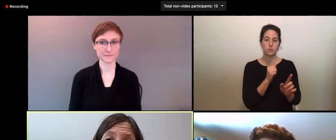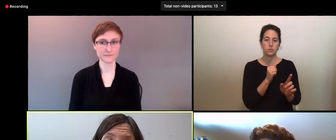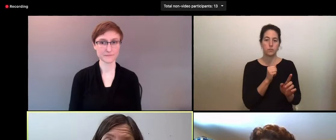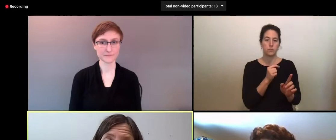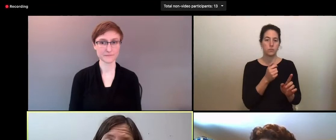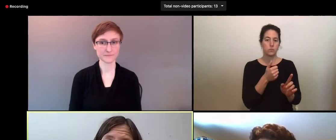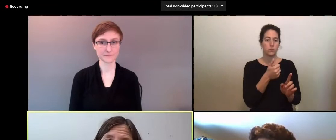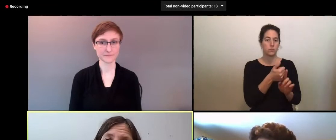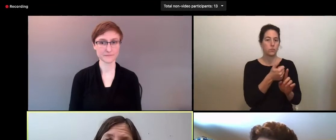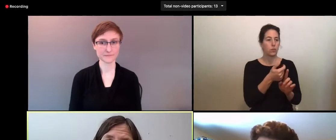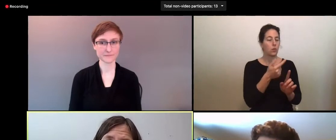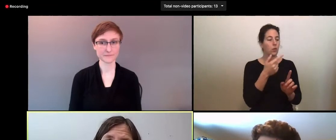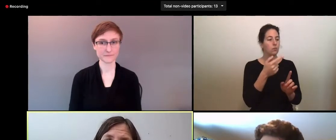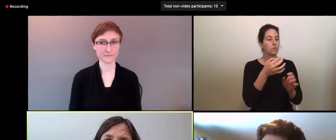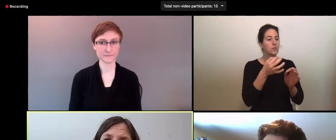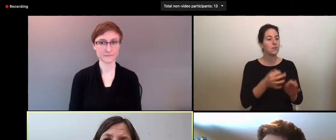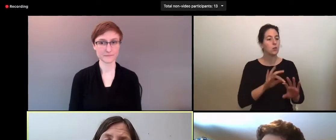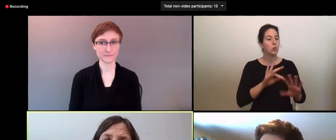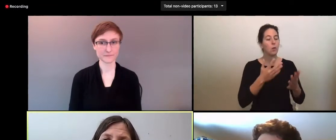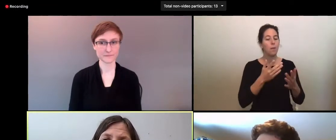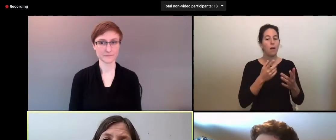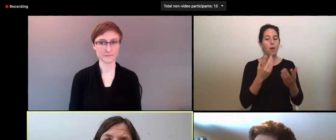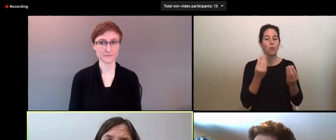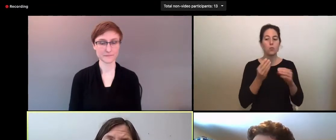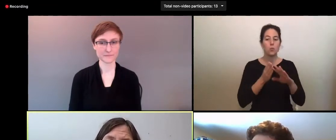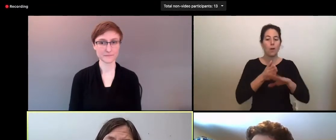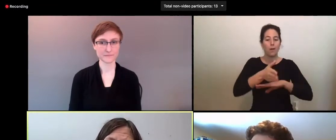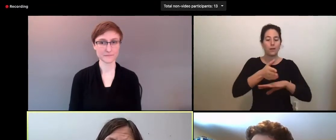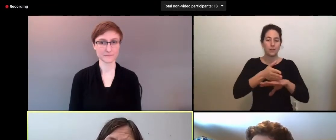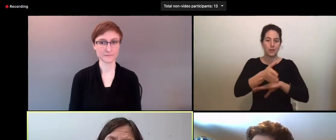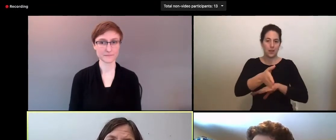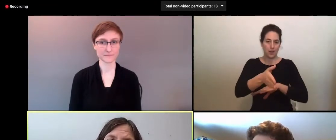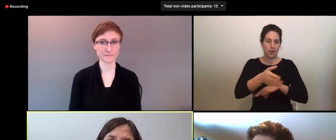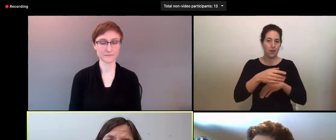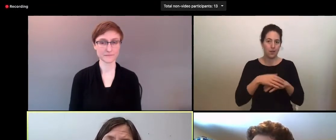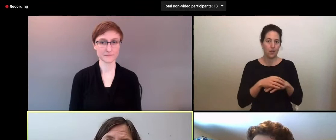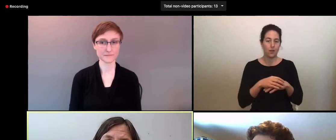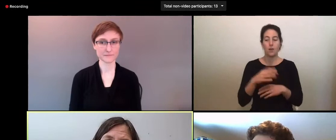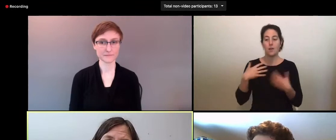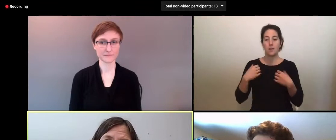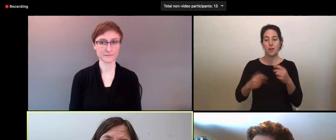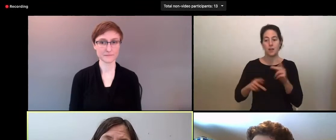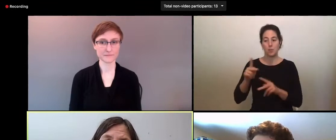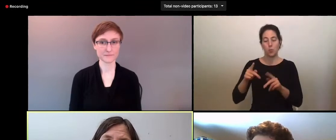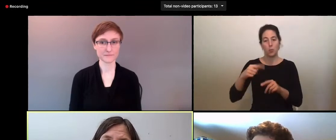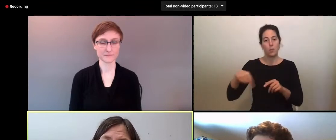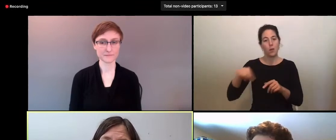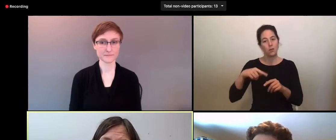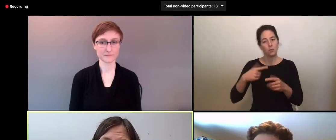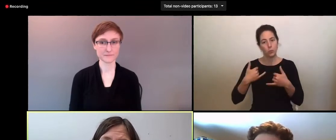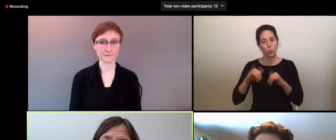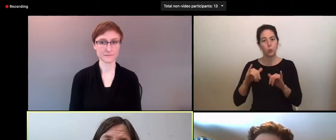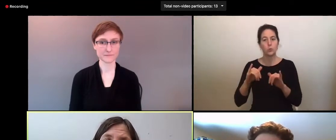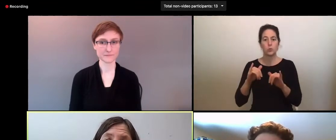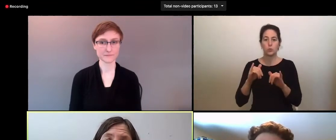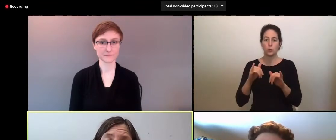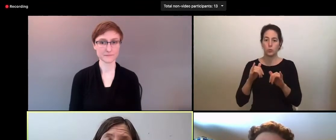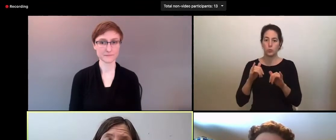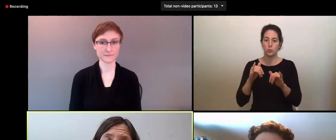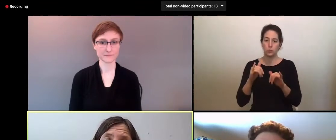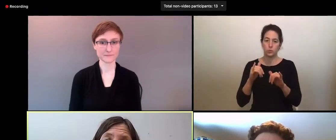changer le point d'accès dans notre communauté et pour santé publique, c'est de continuer d'utiliser notre